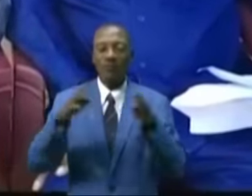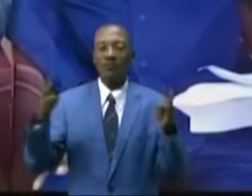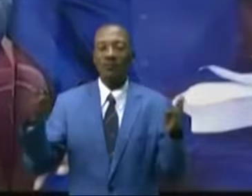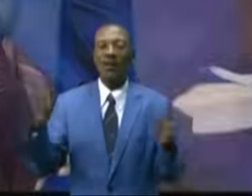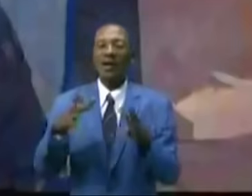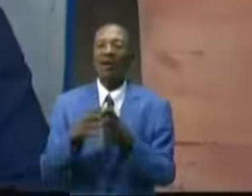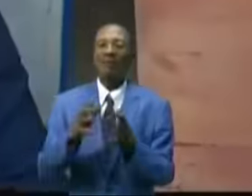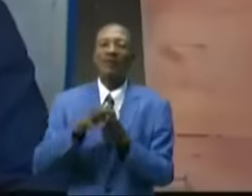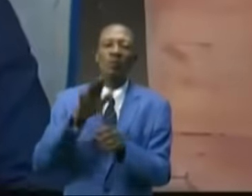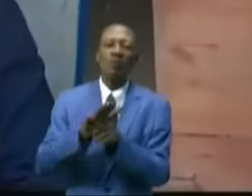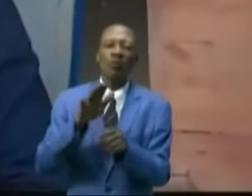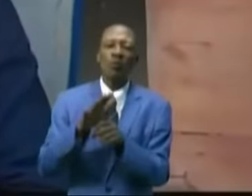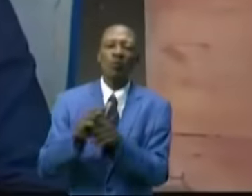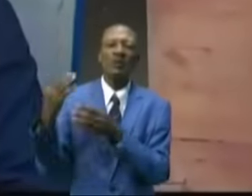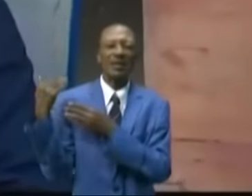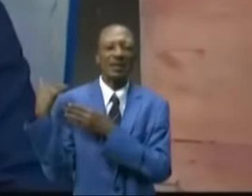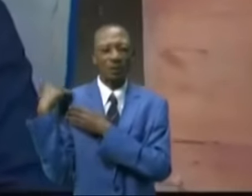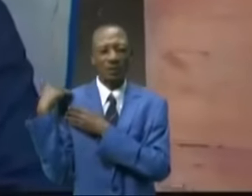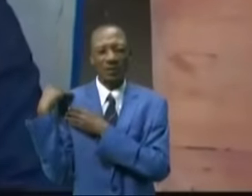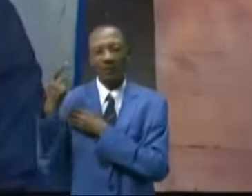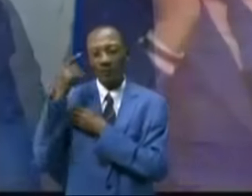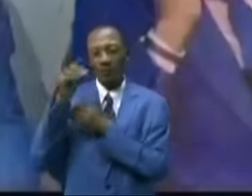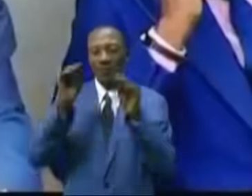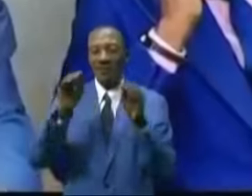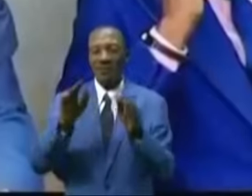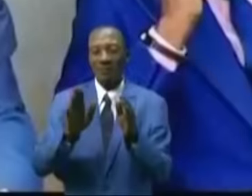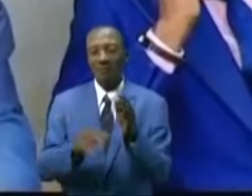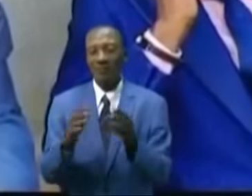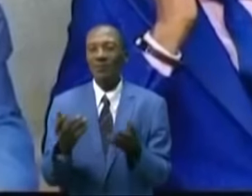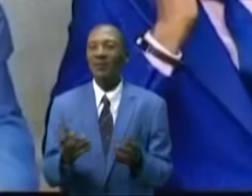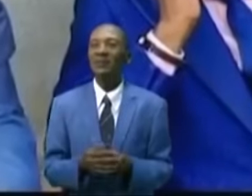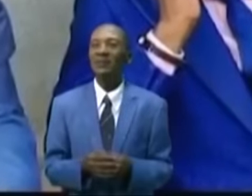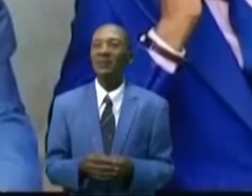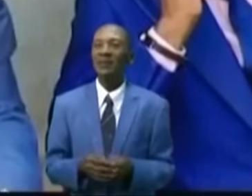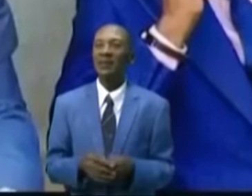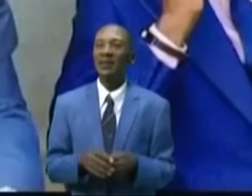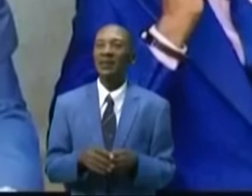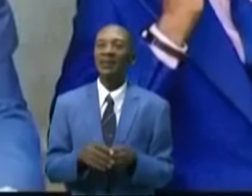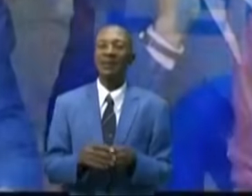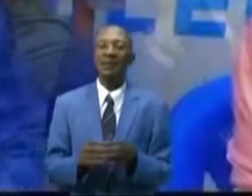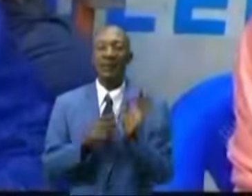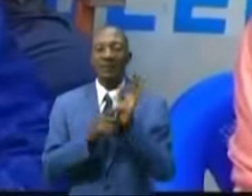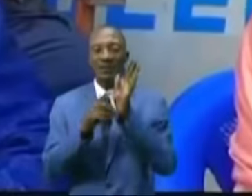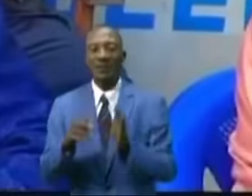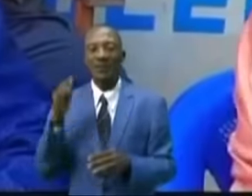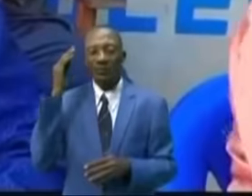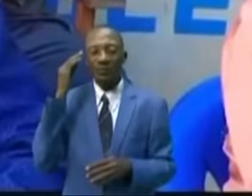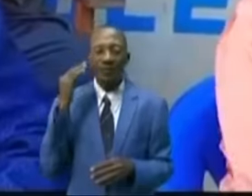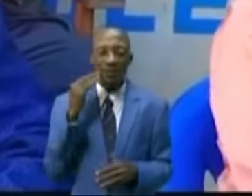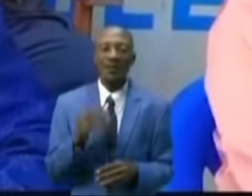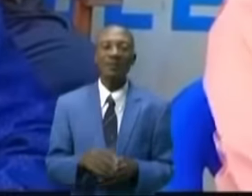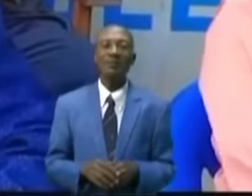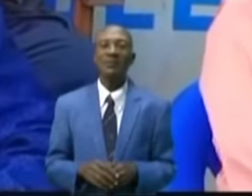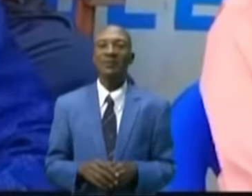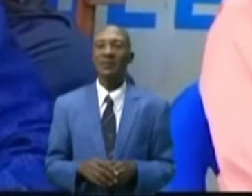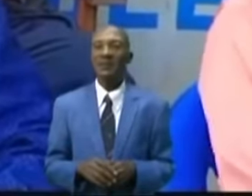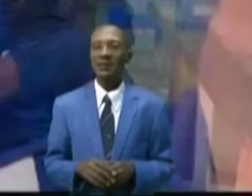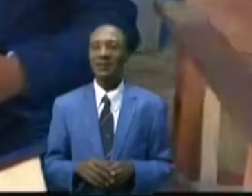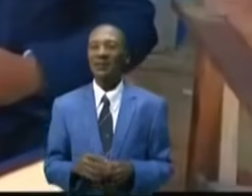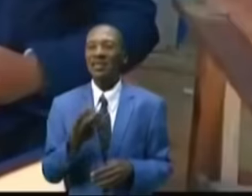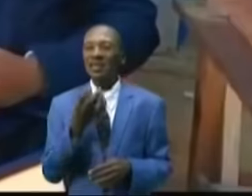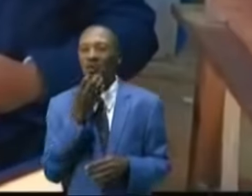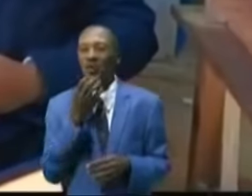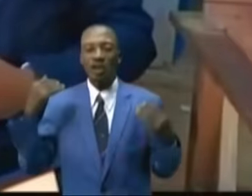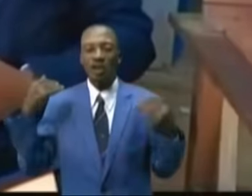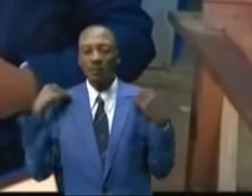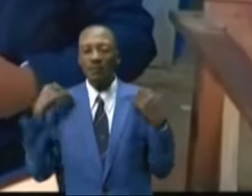de l'EPST, le représentant du ministre, le Proved, l'IPP, les DIPROSEC, ainsi que de plusieurs autres